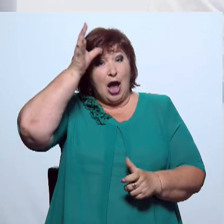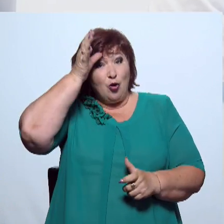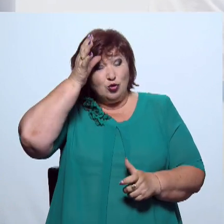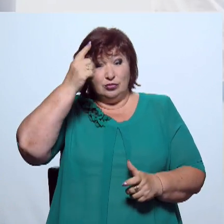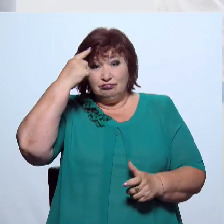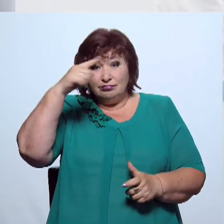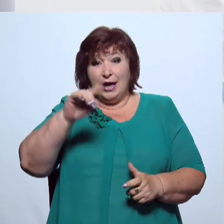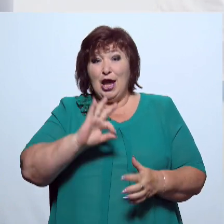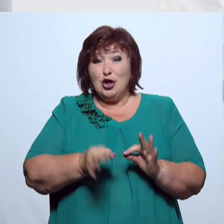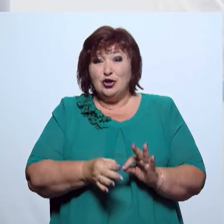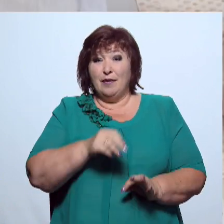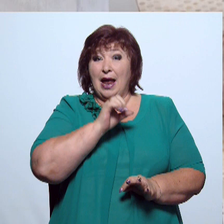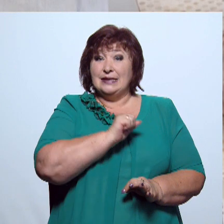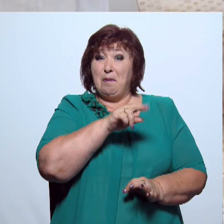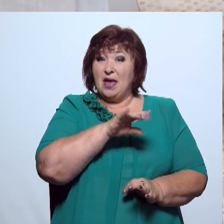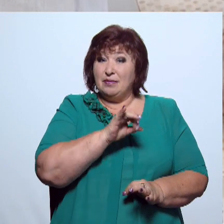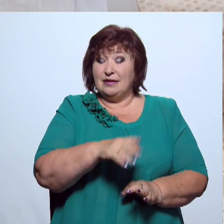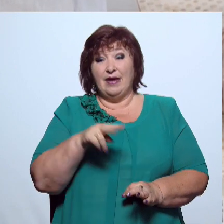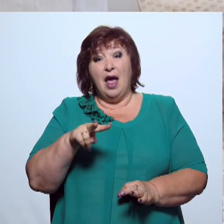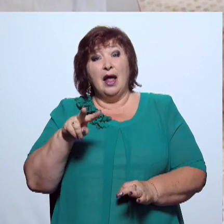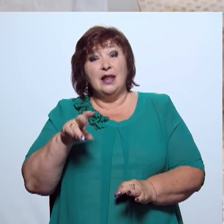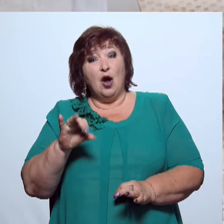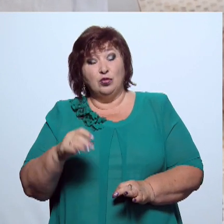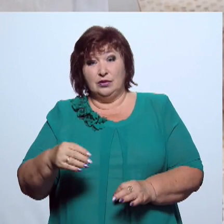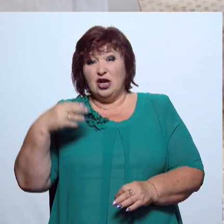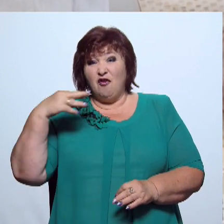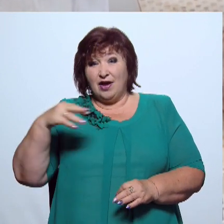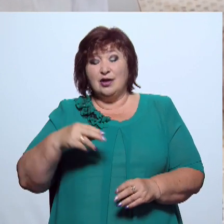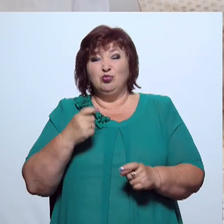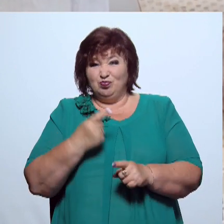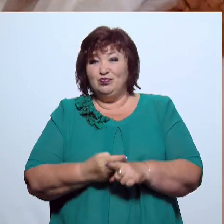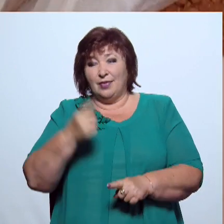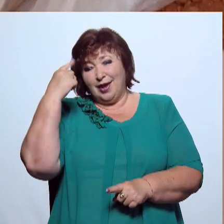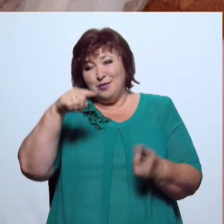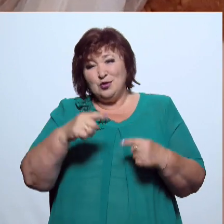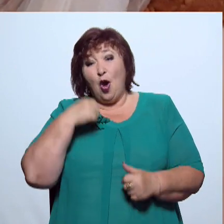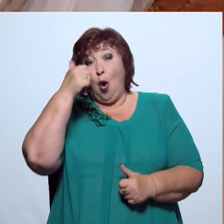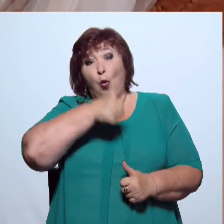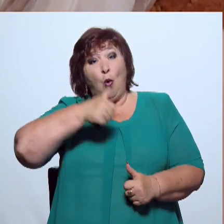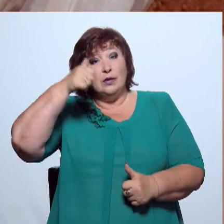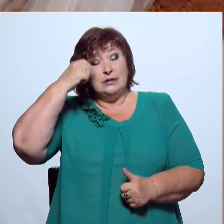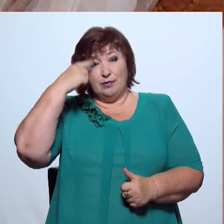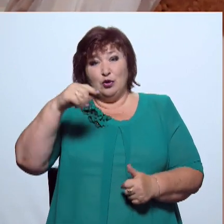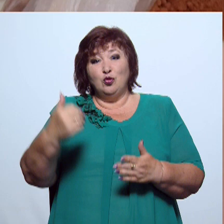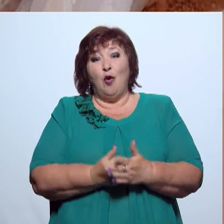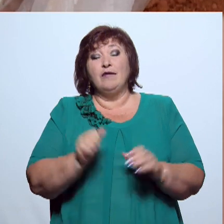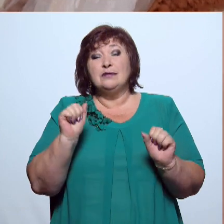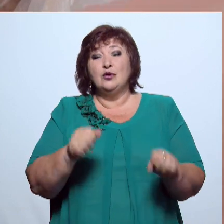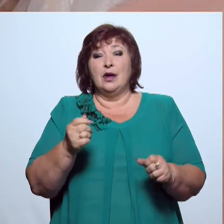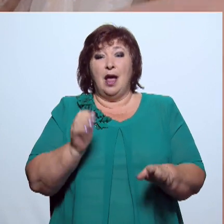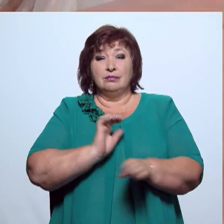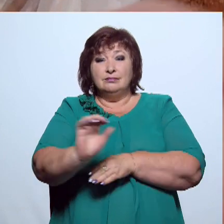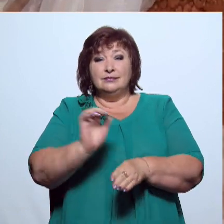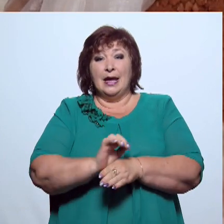ижевских школьников Алексея Перминова и Игоря Лагутина даже в каникулы химичит. Год назад ребята придумали новый способ, как изготовить